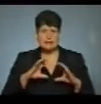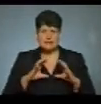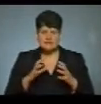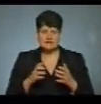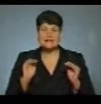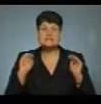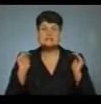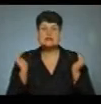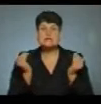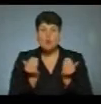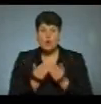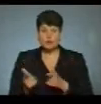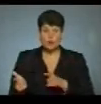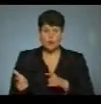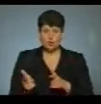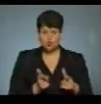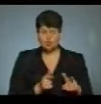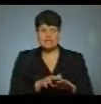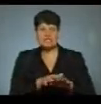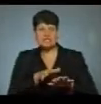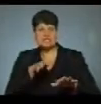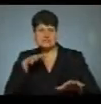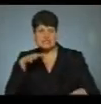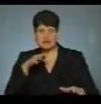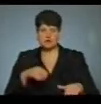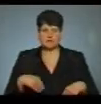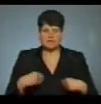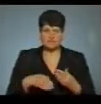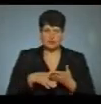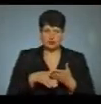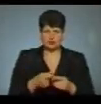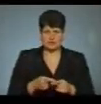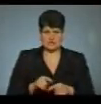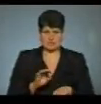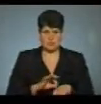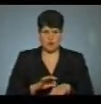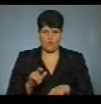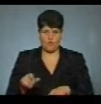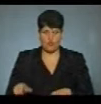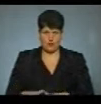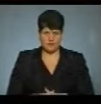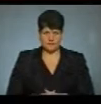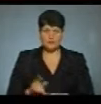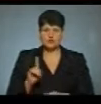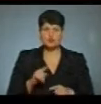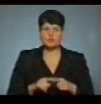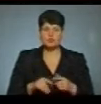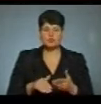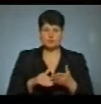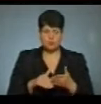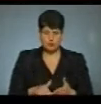стадіони готують відповідні, скажімо так, зали для того, щоб надавати допомогу саме таким хворим. Ну, все-таки щодо швидкої допомоги,